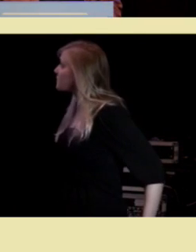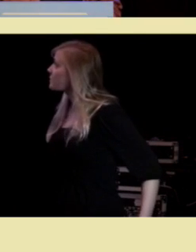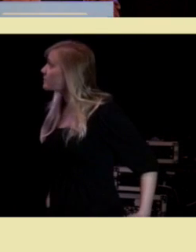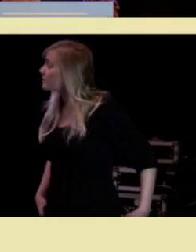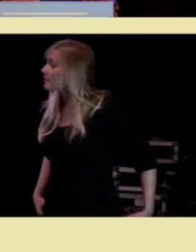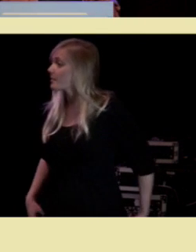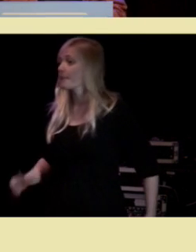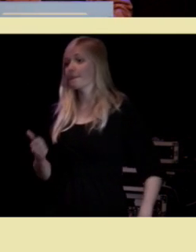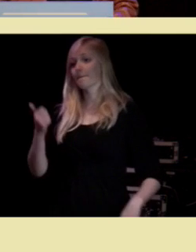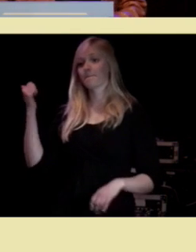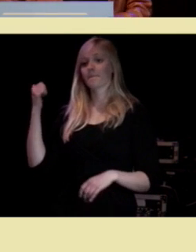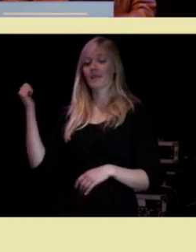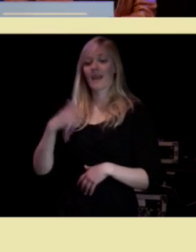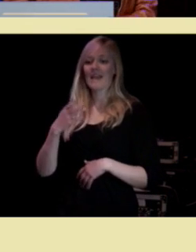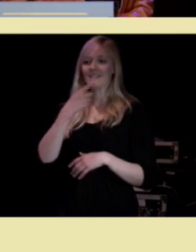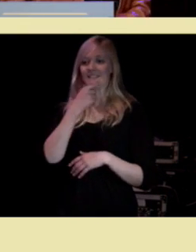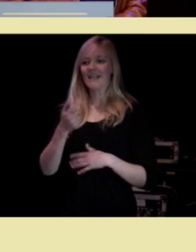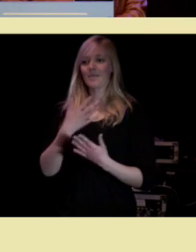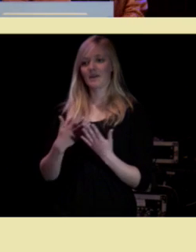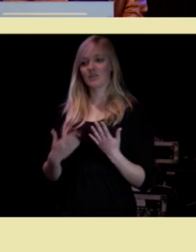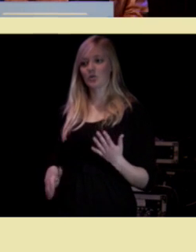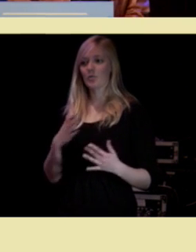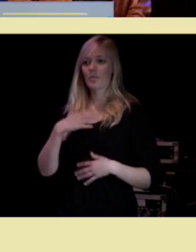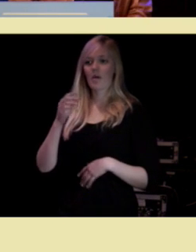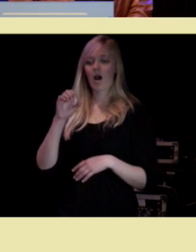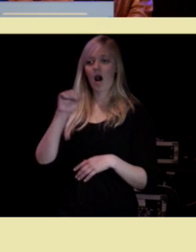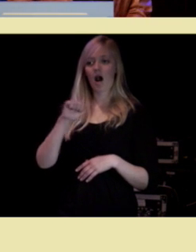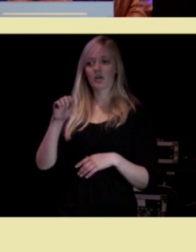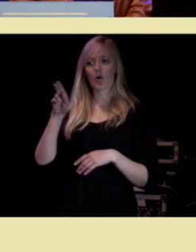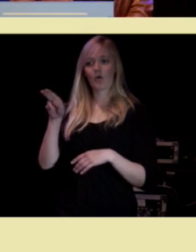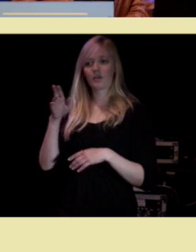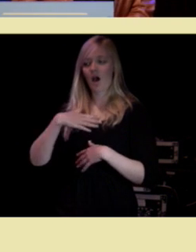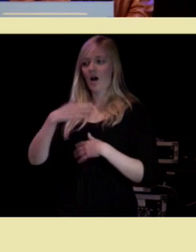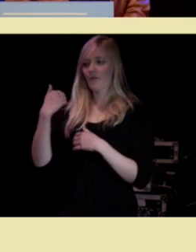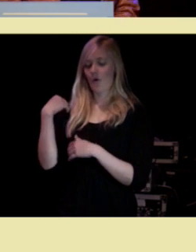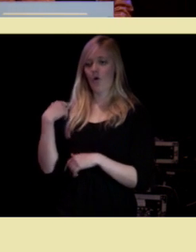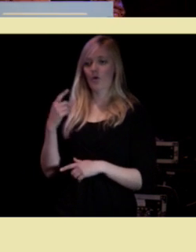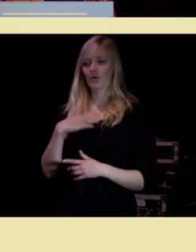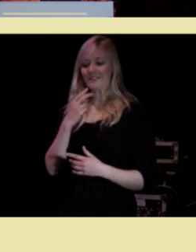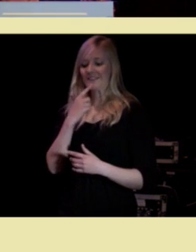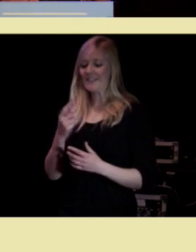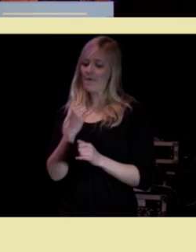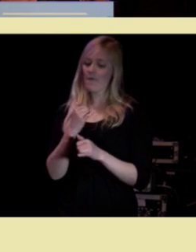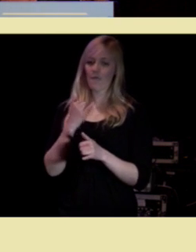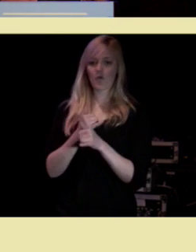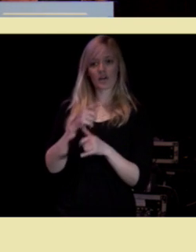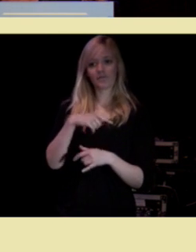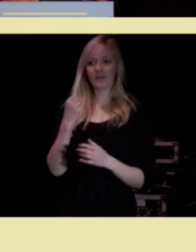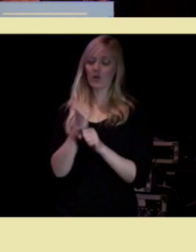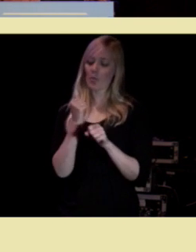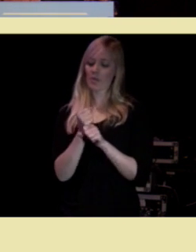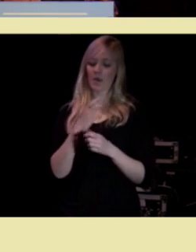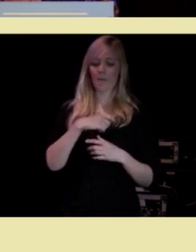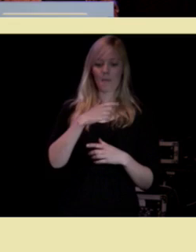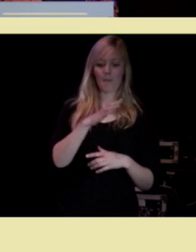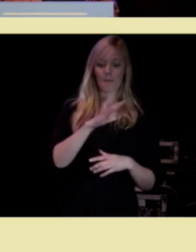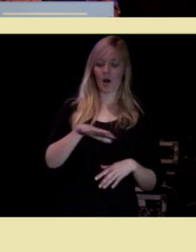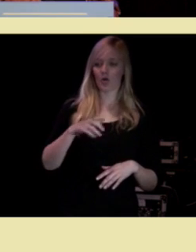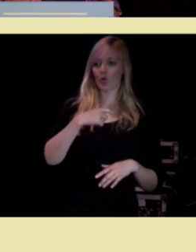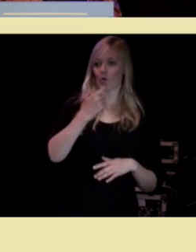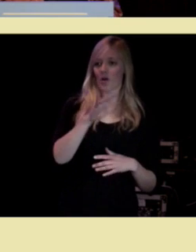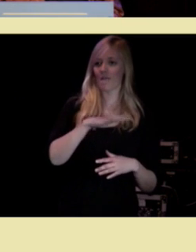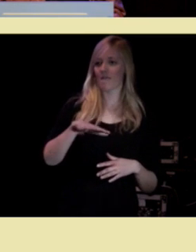Og dette her er jo en kjent presentasjon som Arne Holte har hatt, som sier hvordan vi på en måte jobber i dette barne- og ungefeltet, og